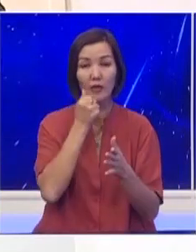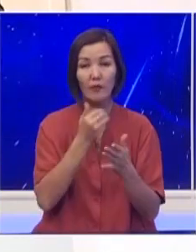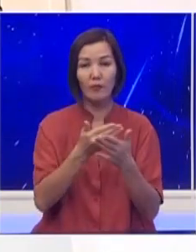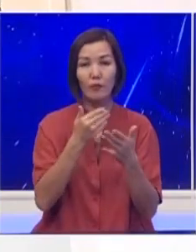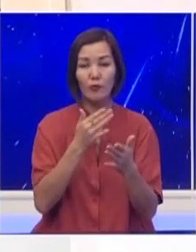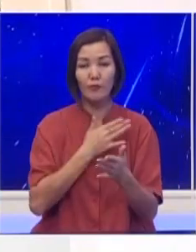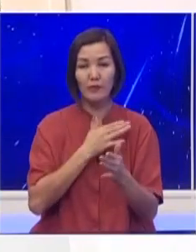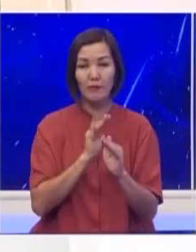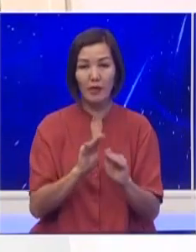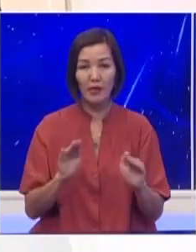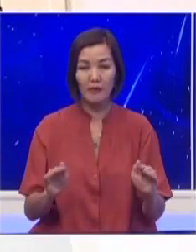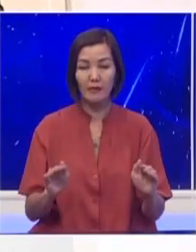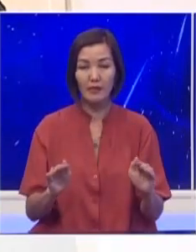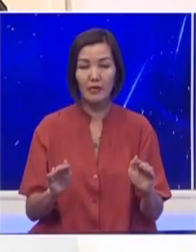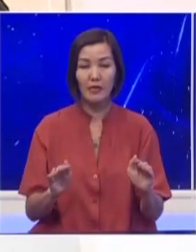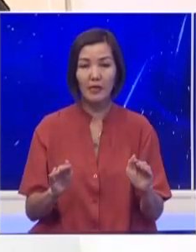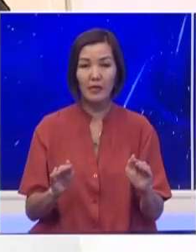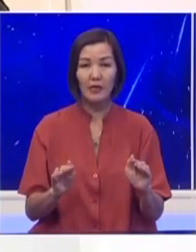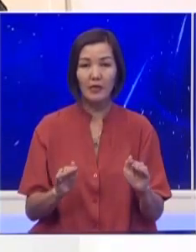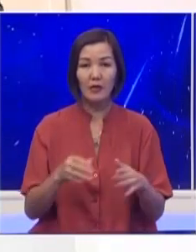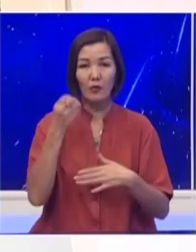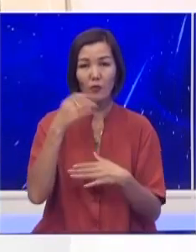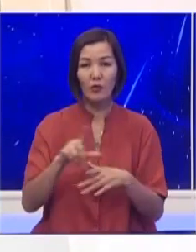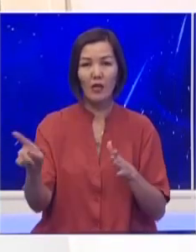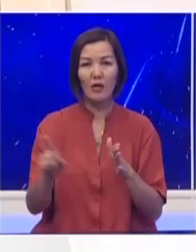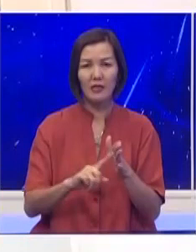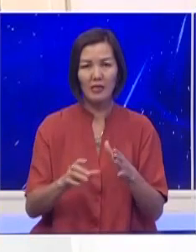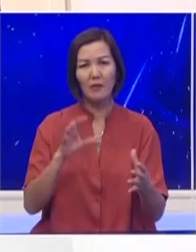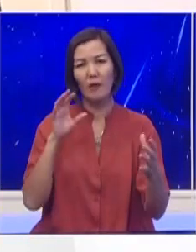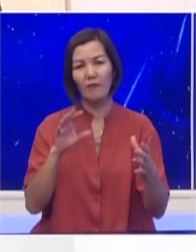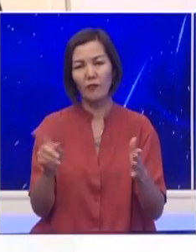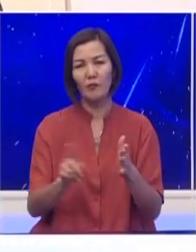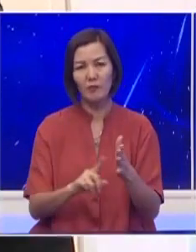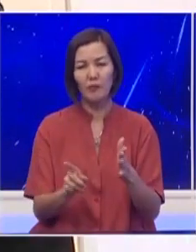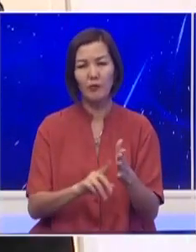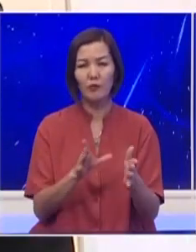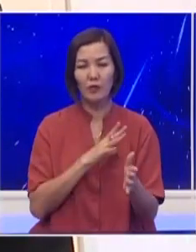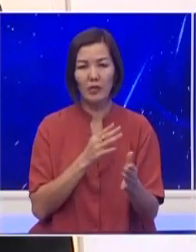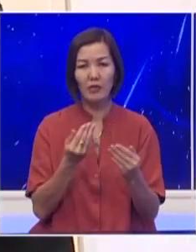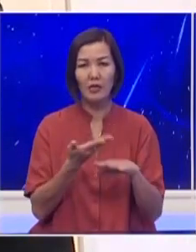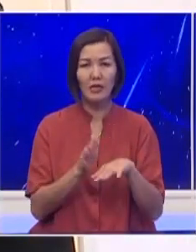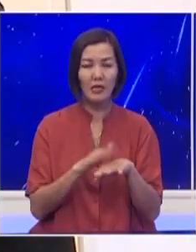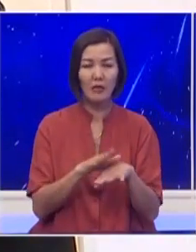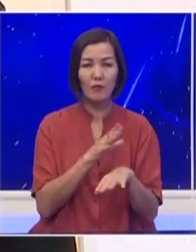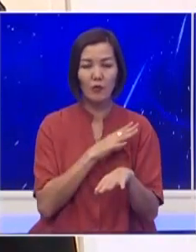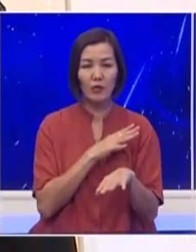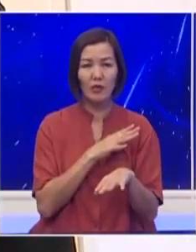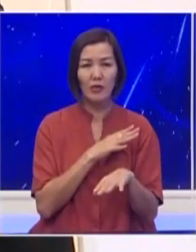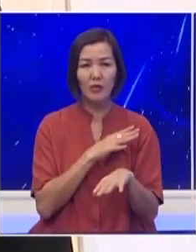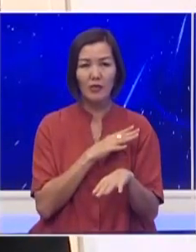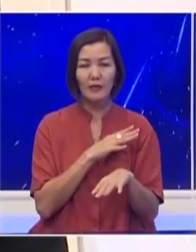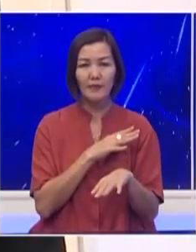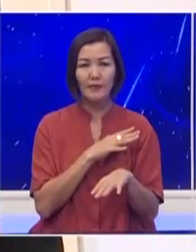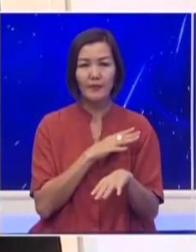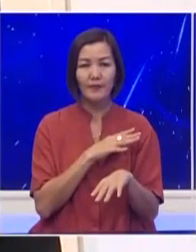біздің балаларымызды орталыққа тасып, орталыққа апаратын. Орталыққа барып, орталықтан оқып, оны келіп